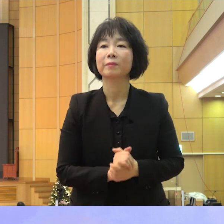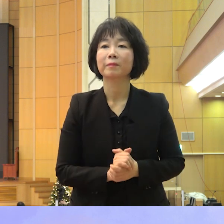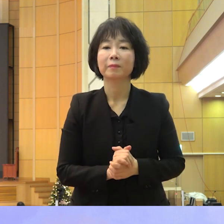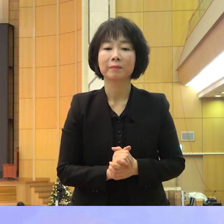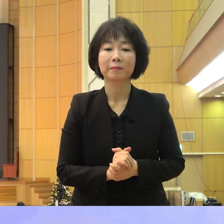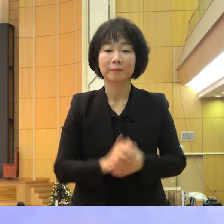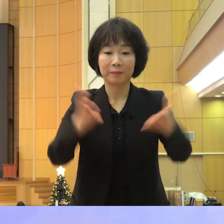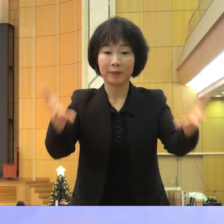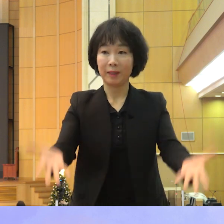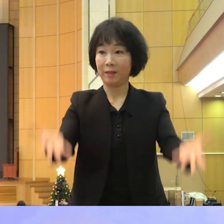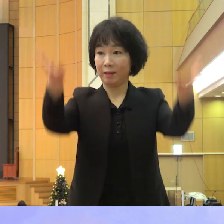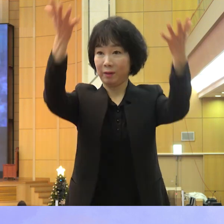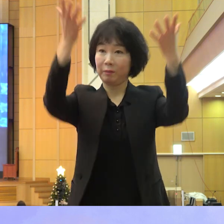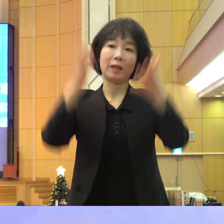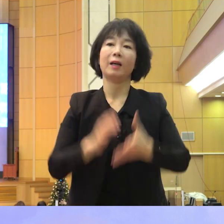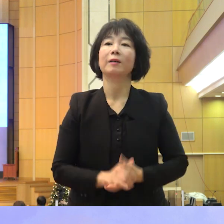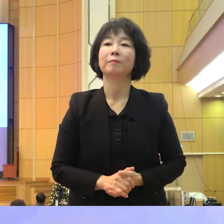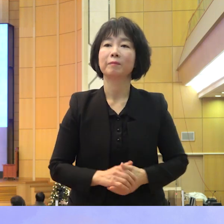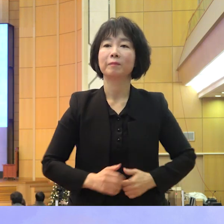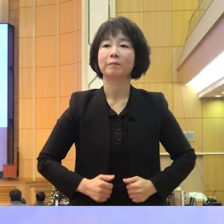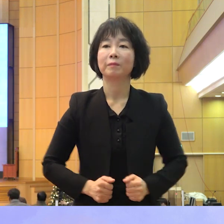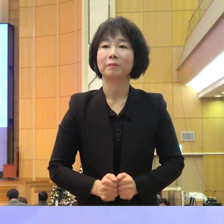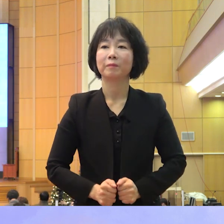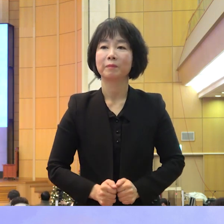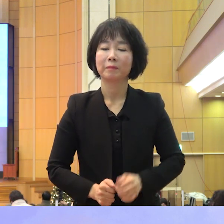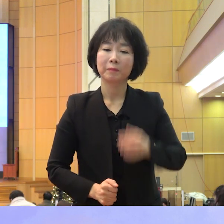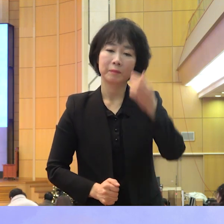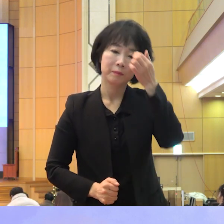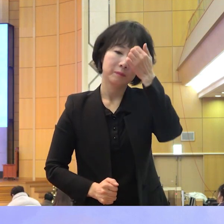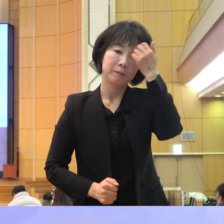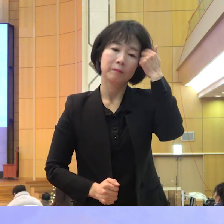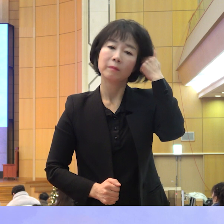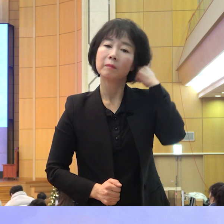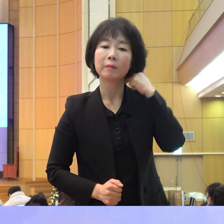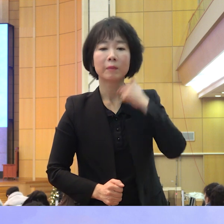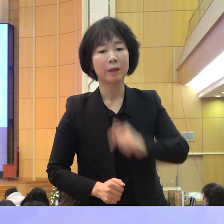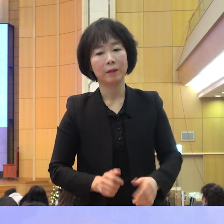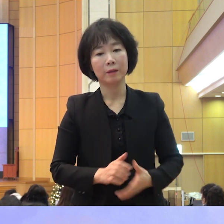다 그 자리에 일어나셔서 하나님 축복해 주시니 찬양